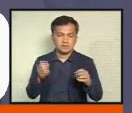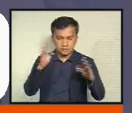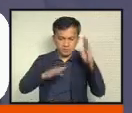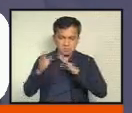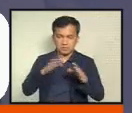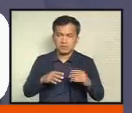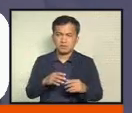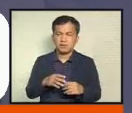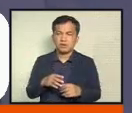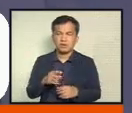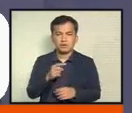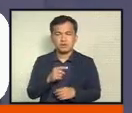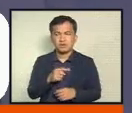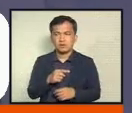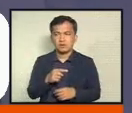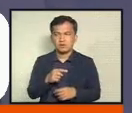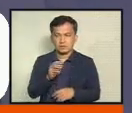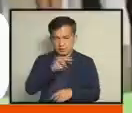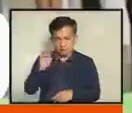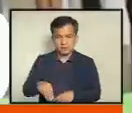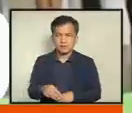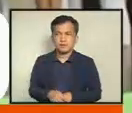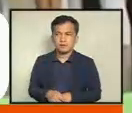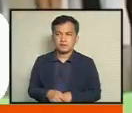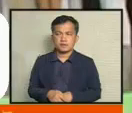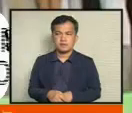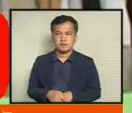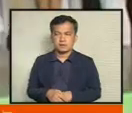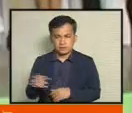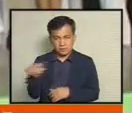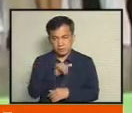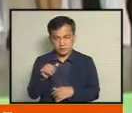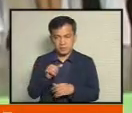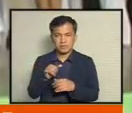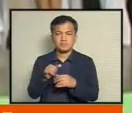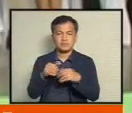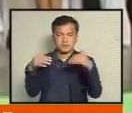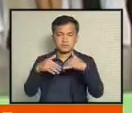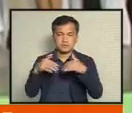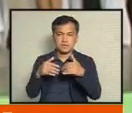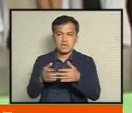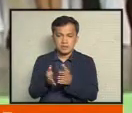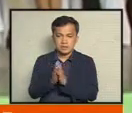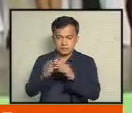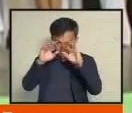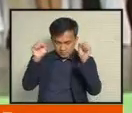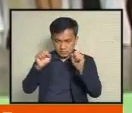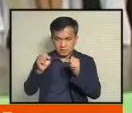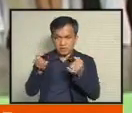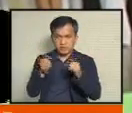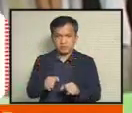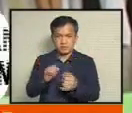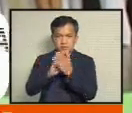problema sa Maynila. Sa parehong pagtitipon din, muling inungkat ng Pangulo ang issue ng peace talk